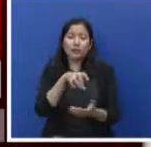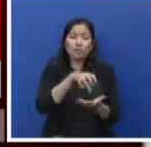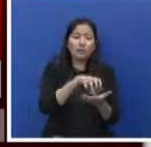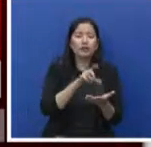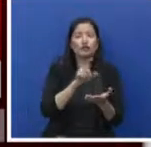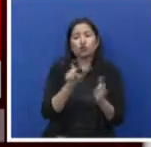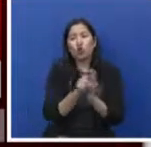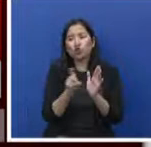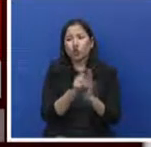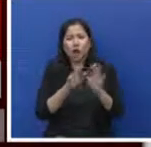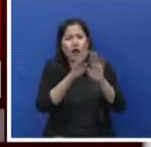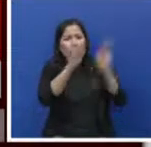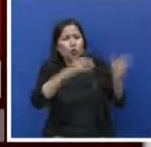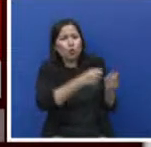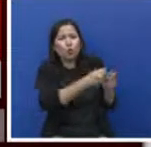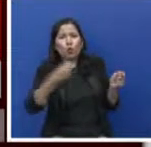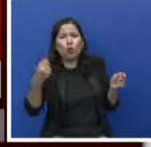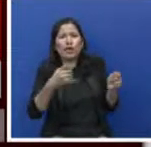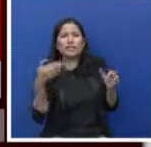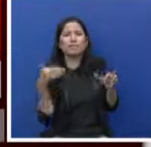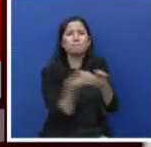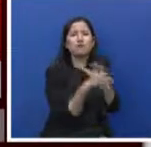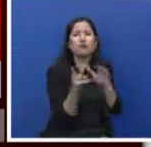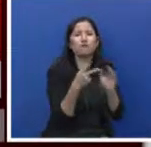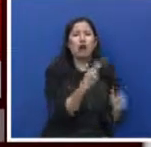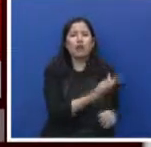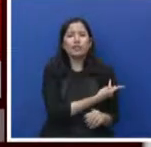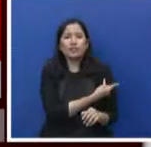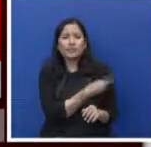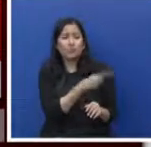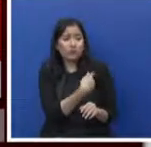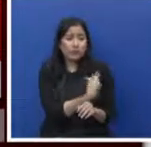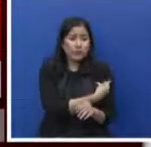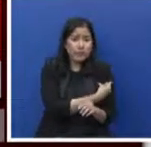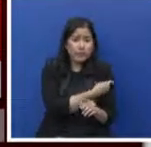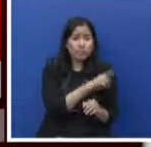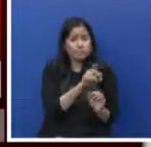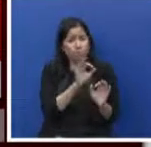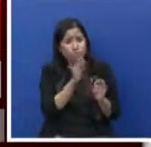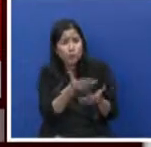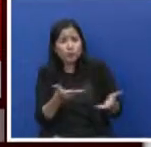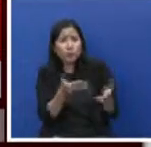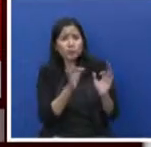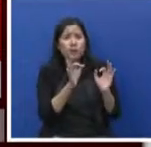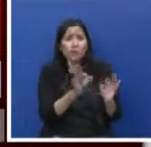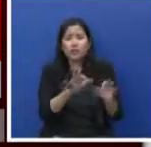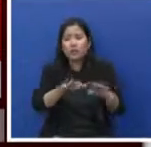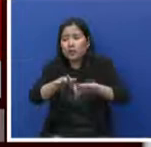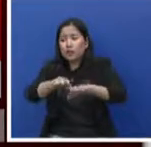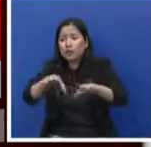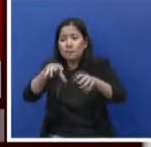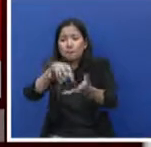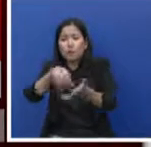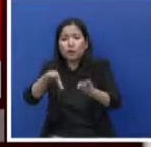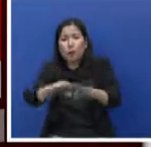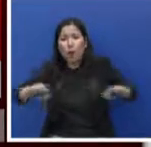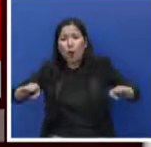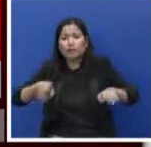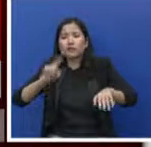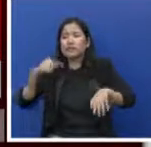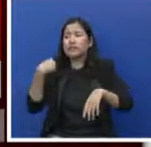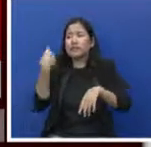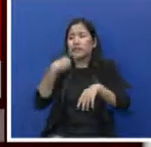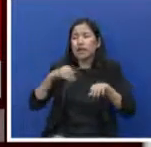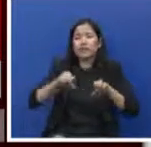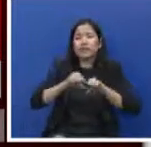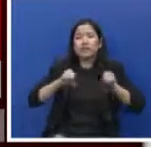seperti refrigerator, untuk menyimpan vaksinnya, sehingga vaksinnya dalam kondisi yang baik, lokasi yang cukup luas, sehingga kami tidak hanya bekerja, tidak hanya